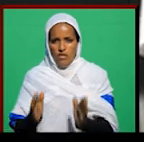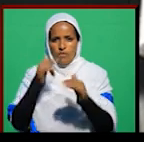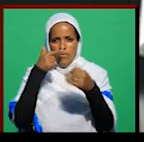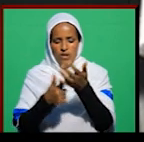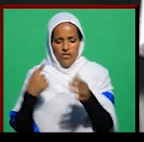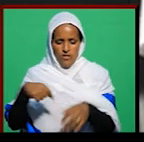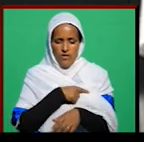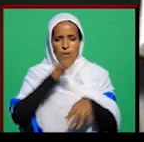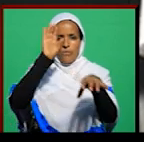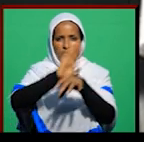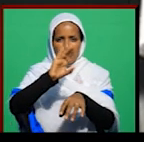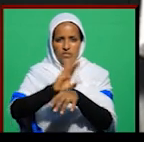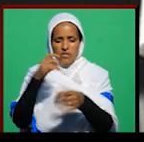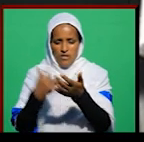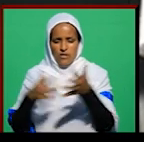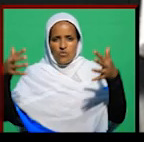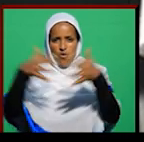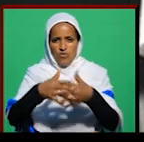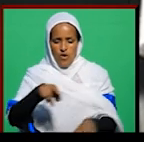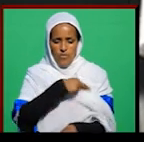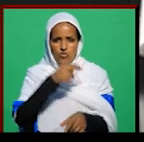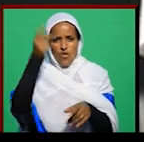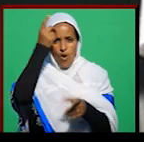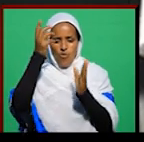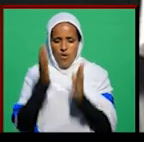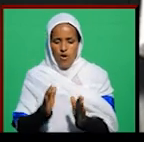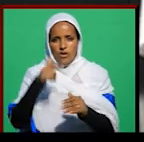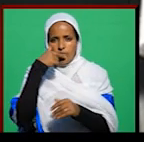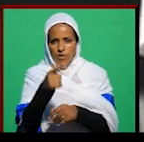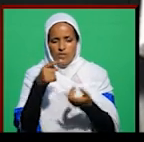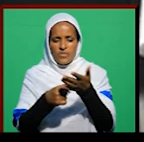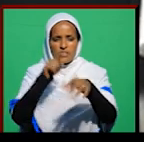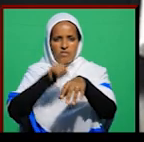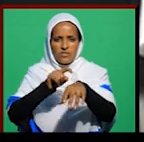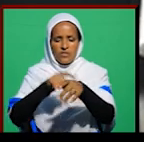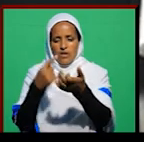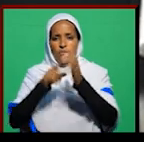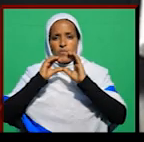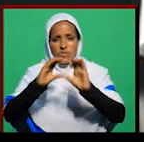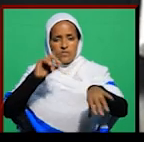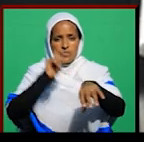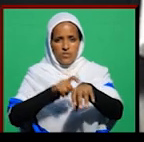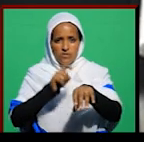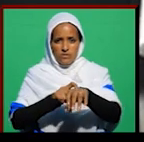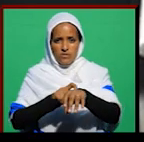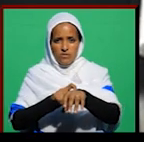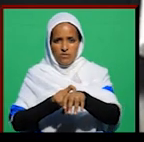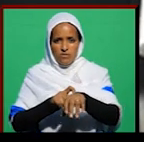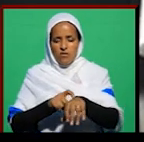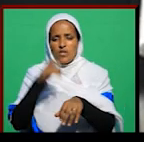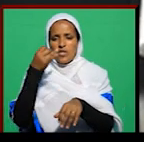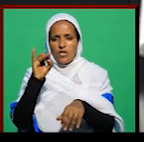ትባላለች። እኛም ቤተ ክርስቲያን ይህን ተዋሕዶ ሃይማኖት የምንከተል ደግሞ ያዕቆባውያን እንባላለን እና በዚህ ወቅት እሱ ይህን በሚያስተምርበት